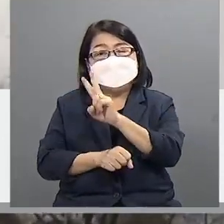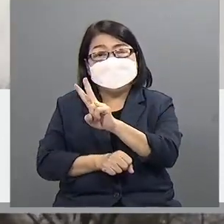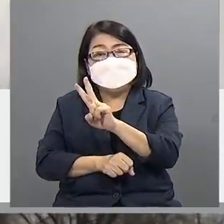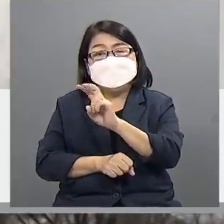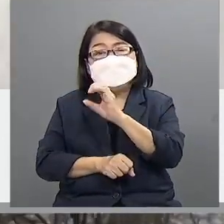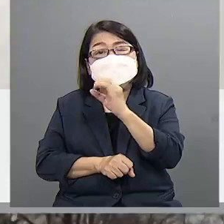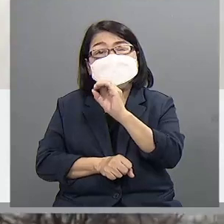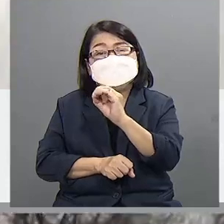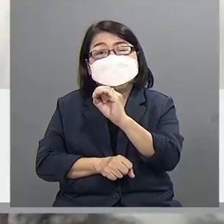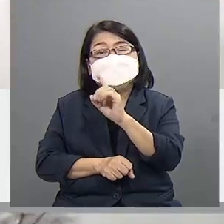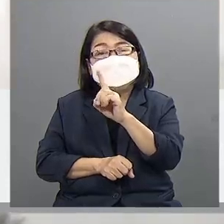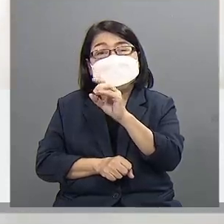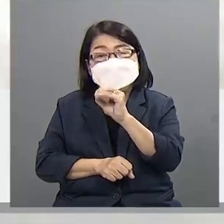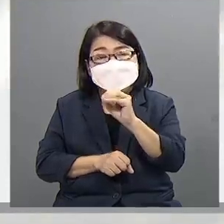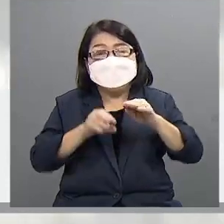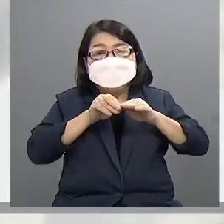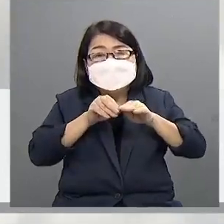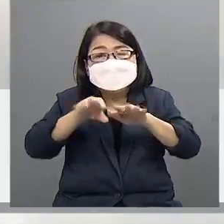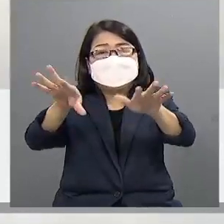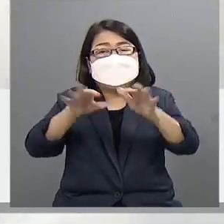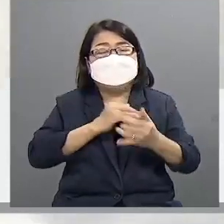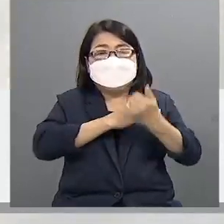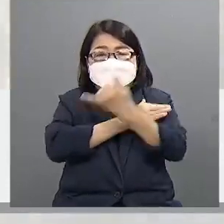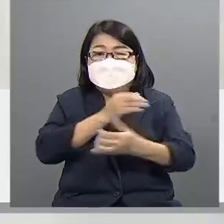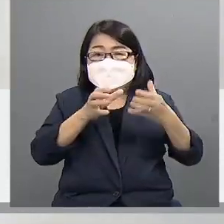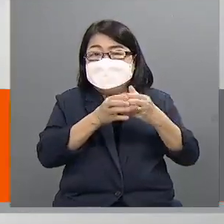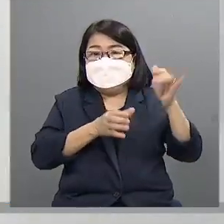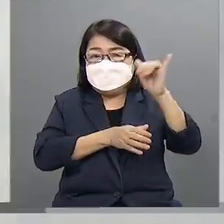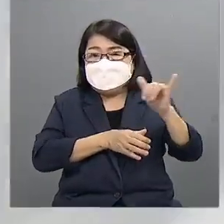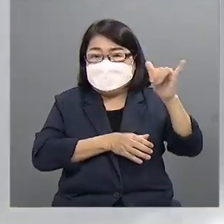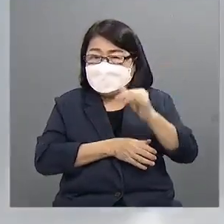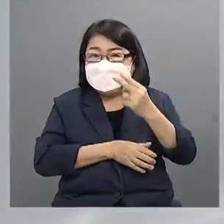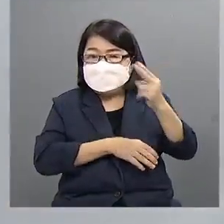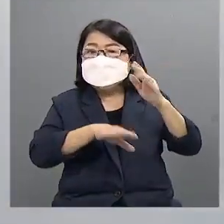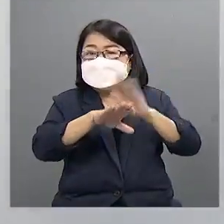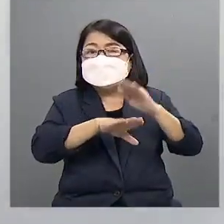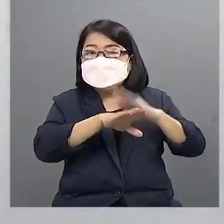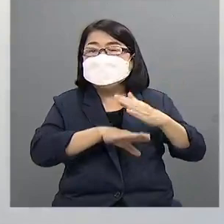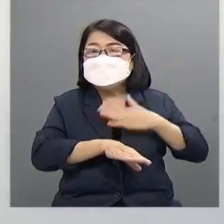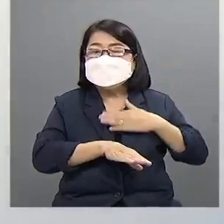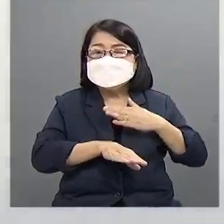าณเตือนไปยังชาติตะวันตกท่ามกลางการสู้รบในยูเครนที่ยังคงเข้มข้นอยู่ค่ะ